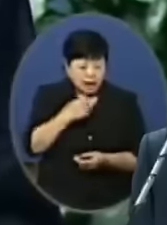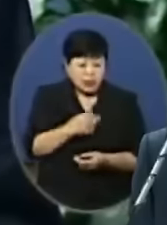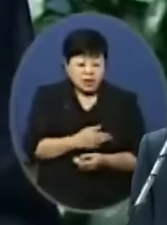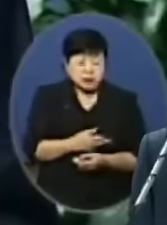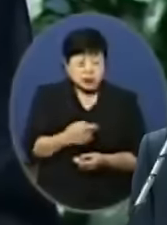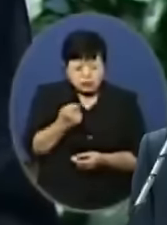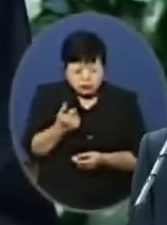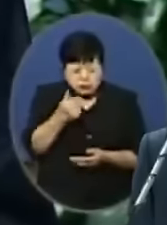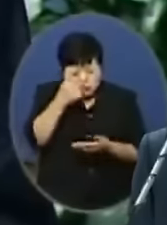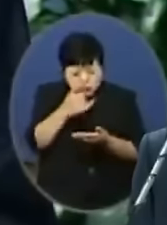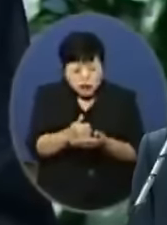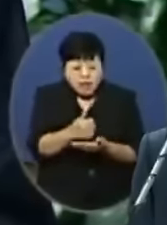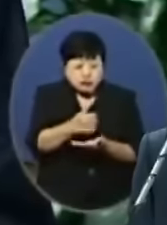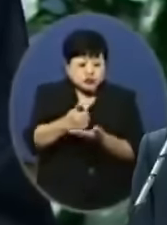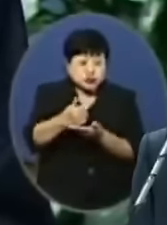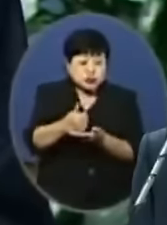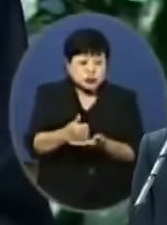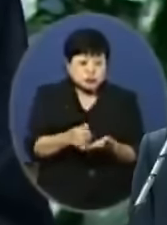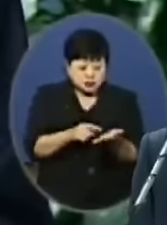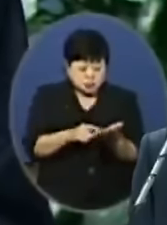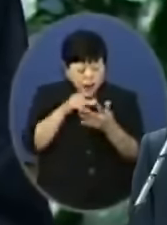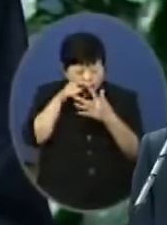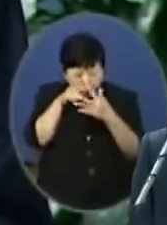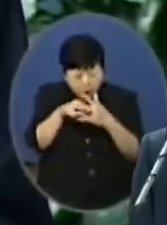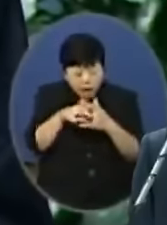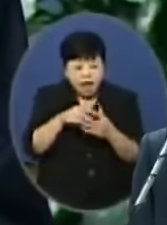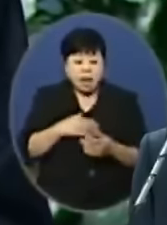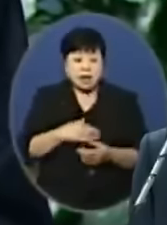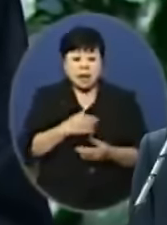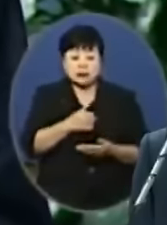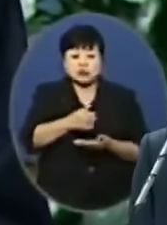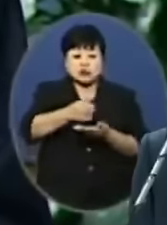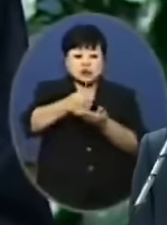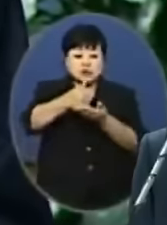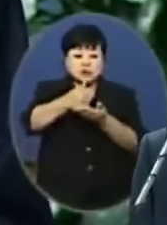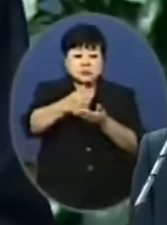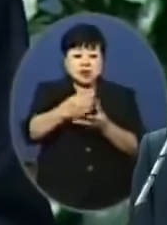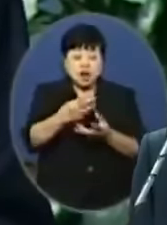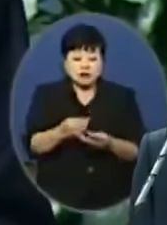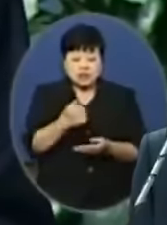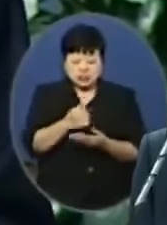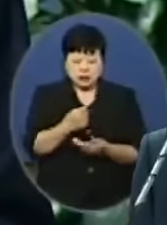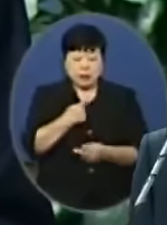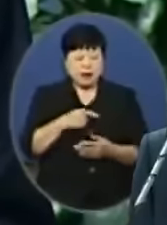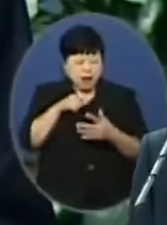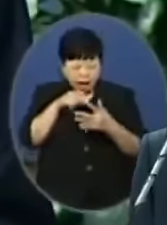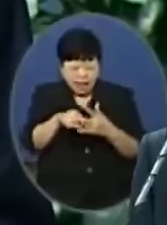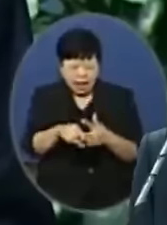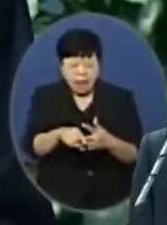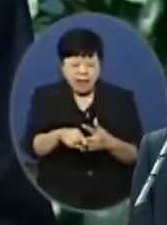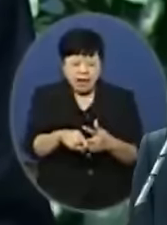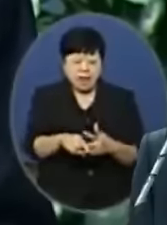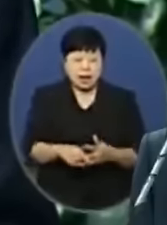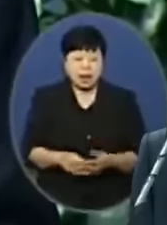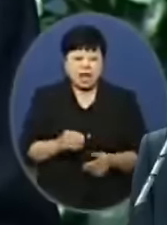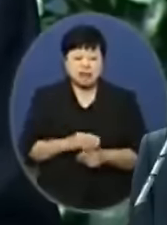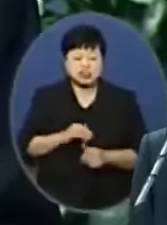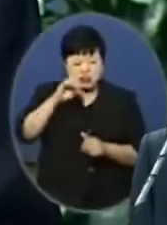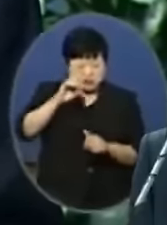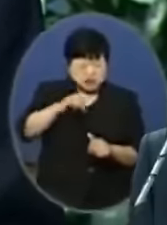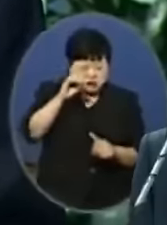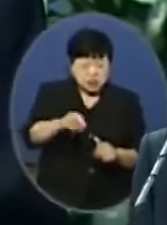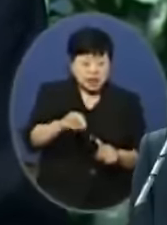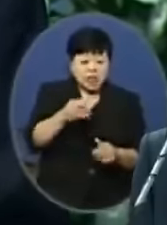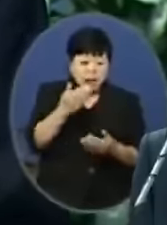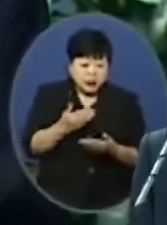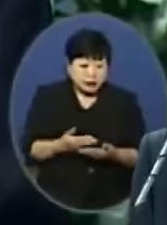적은 죄를 주님은 손바닥처럼 다 볼 수 있는데 주님이 너 언제 이런 죄 지었지? 너는 정죄하라,